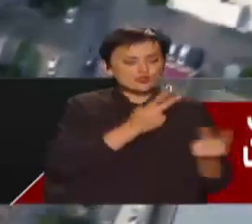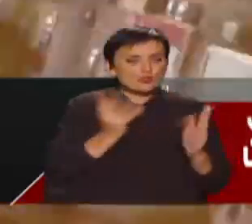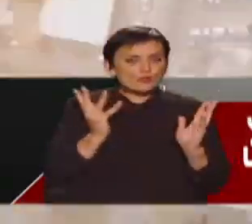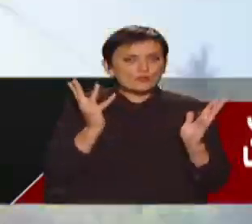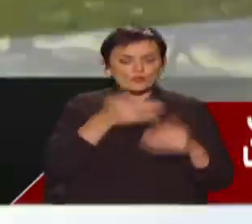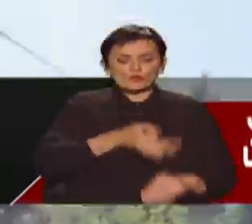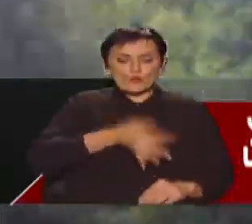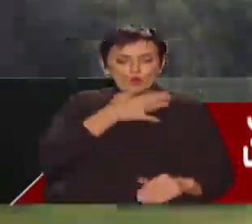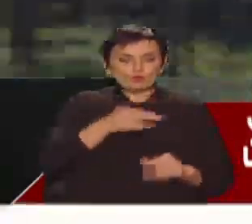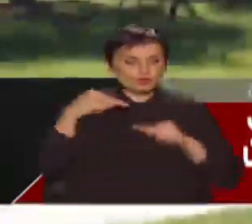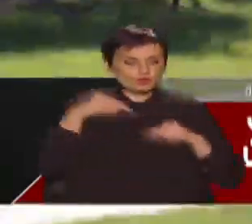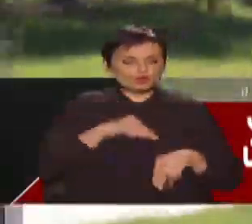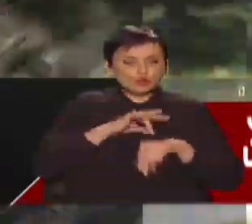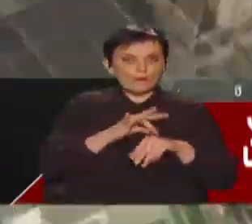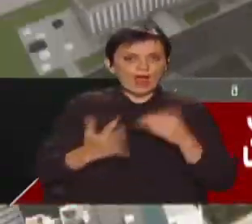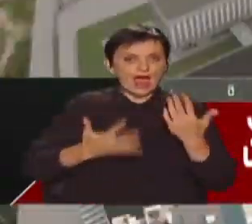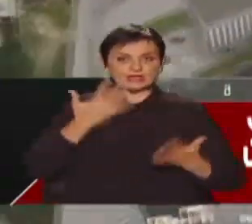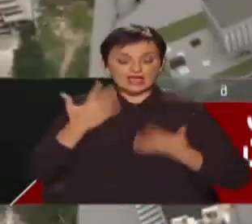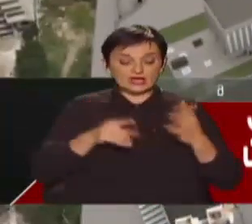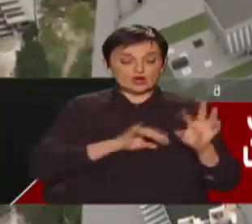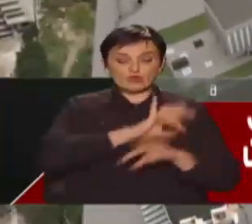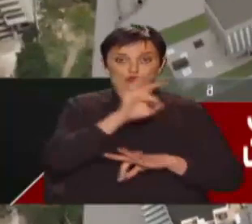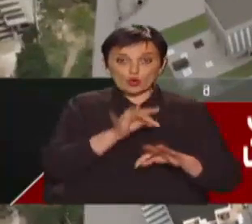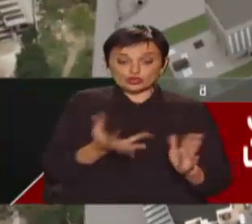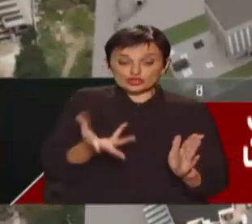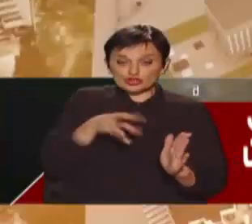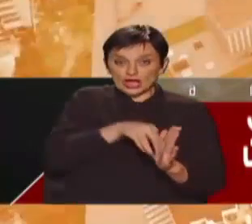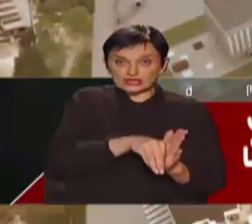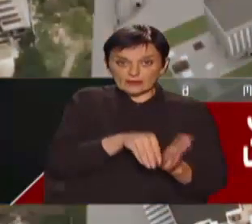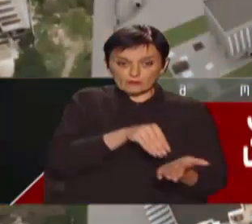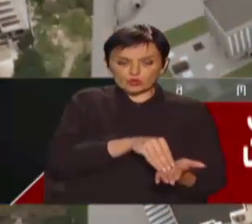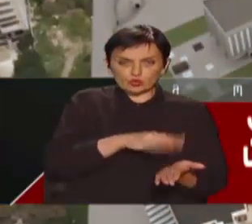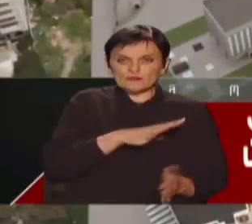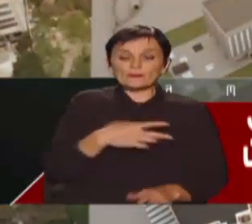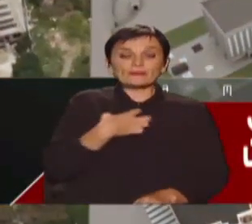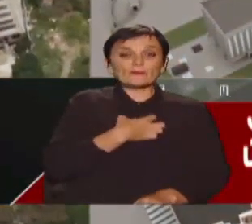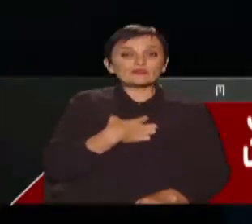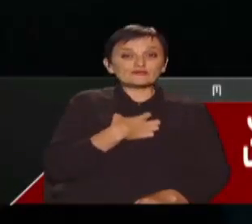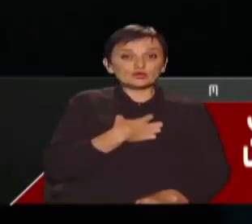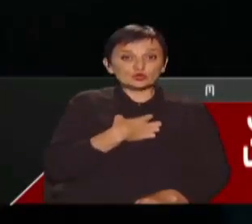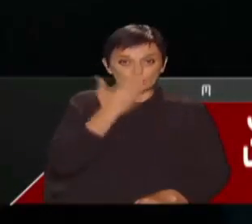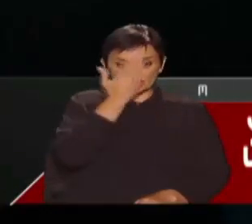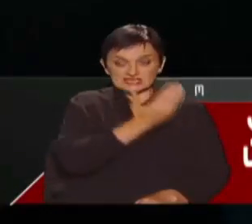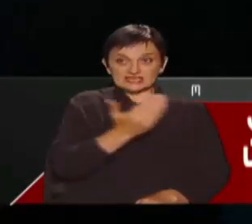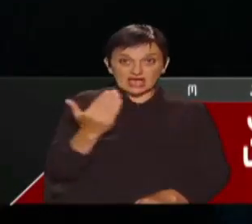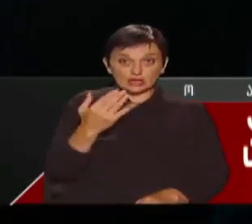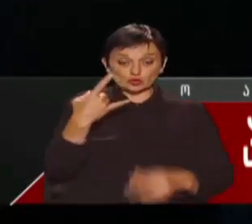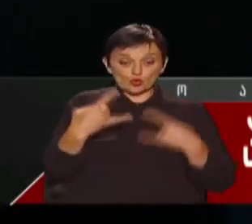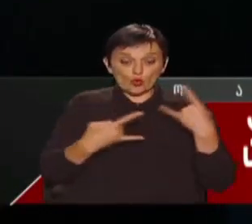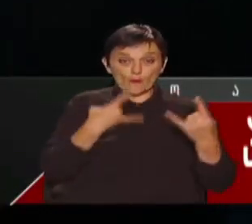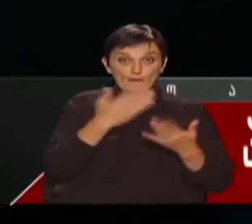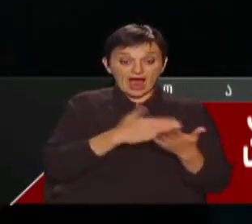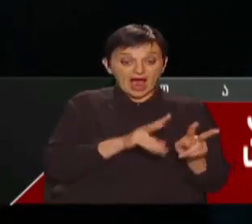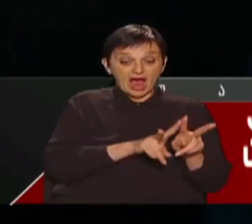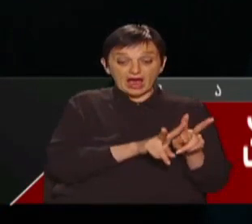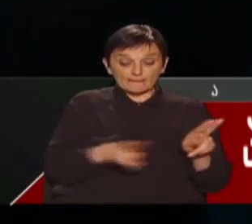იმ გაწეული შრომითა და ენერგიით, რაც ამ პროექტში იყო ჩადებული. მნიშვნელოვანია, რომ საზოგადოებრივი მაუწყებლის